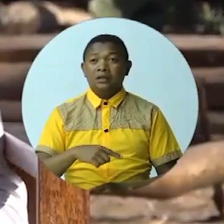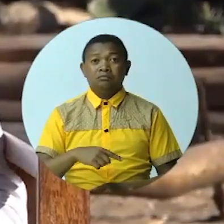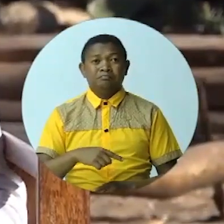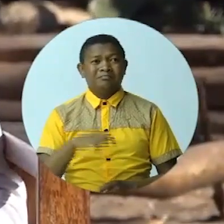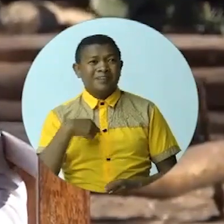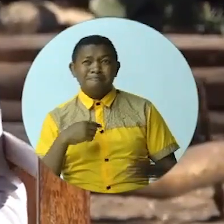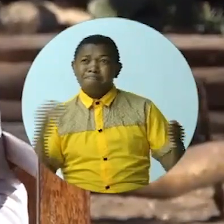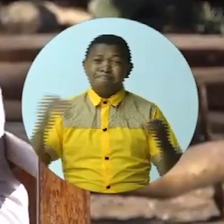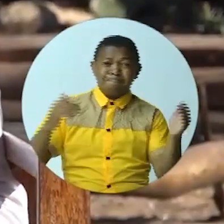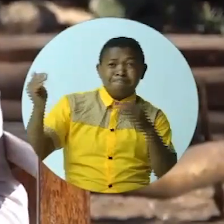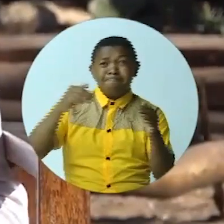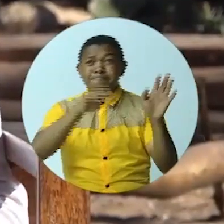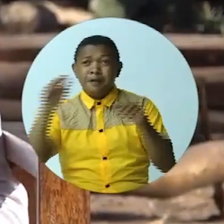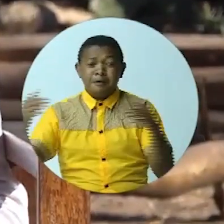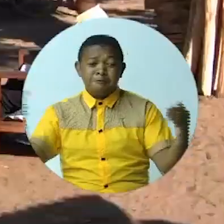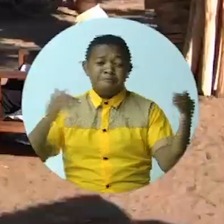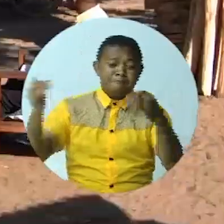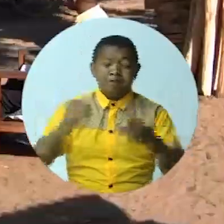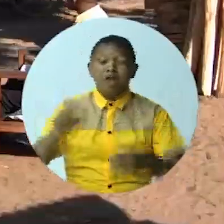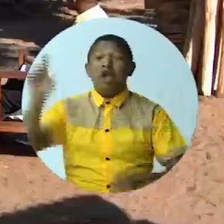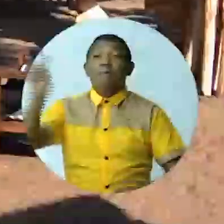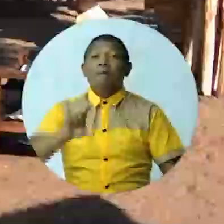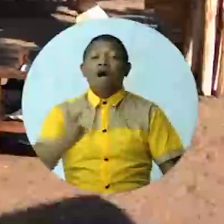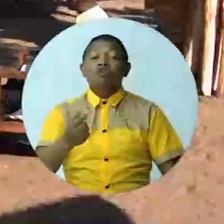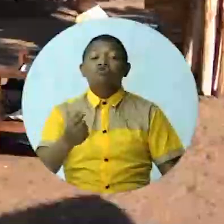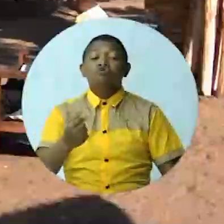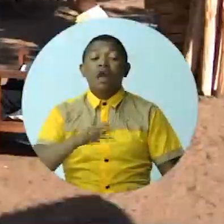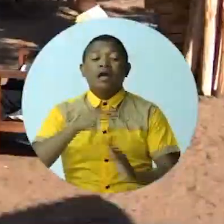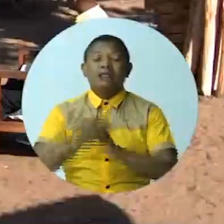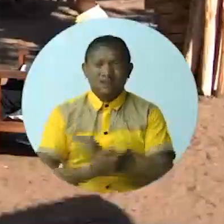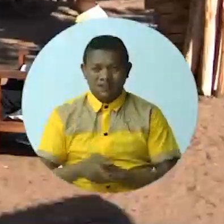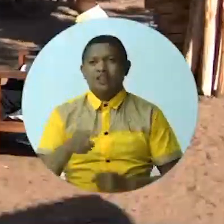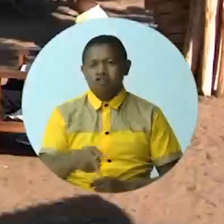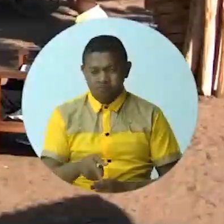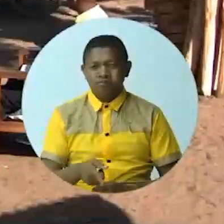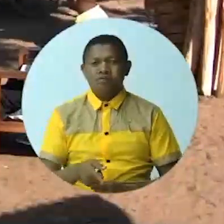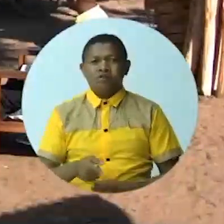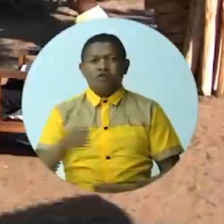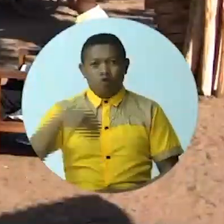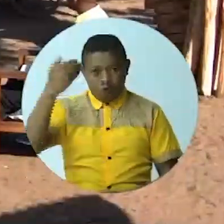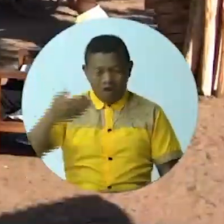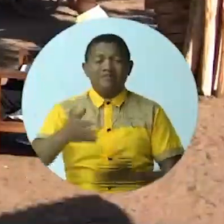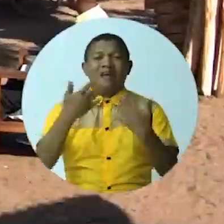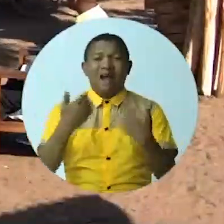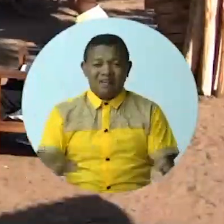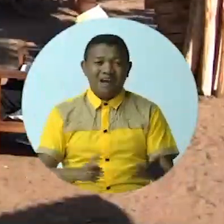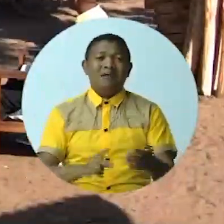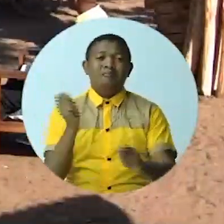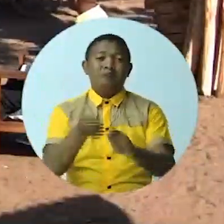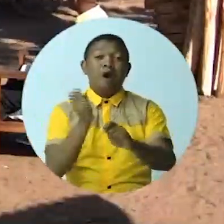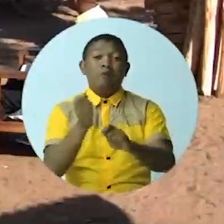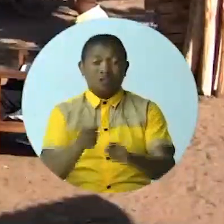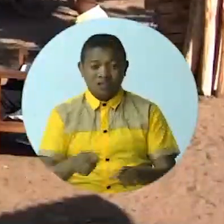rehetra ny afahana manaoa pipeline lehibe ihany koa avy any apotaka sy makany a